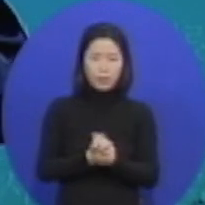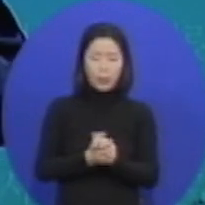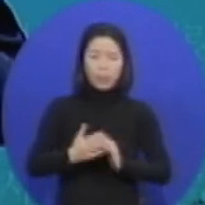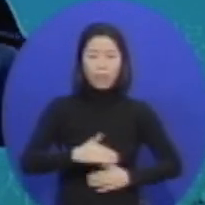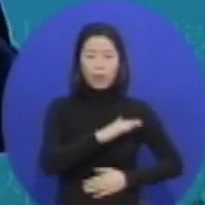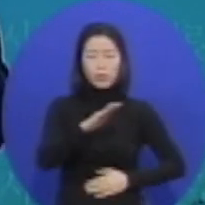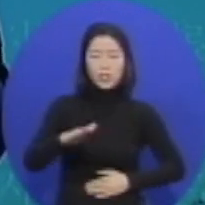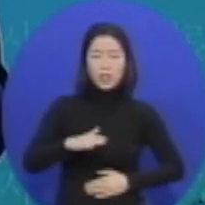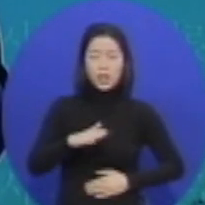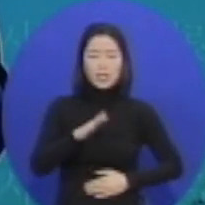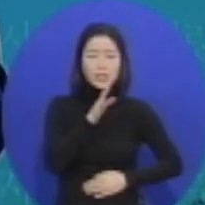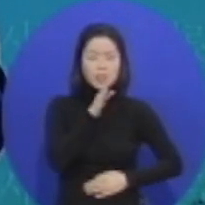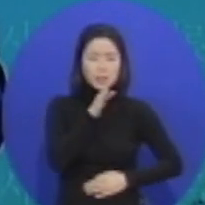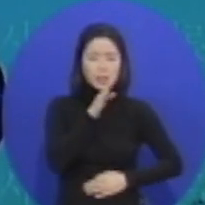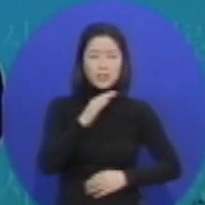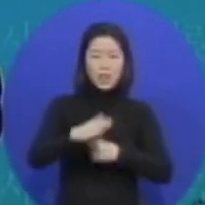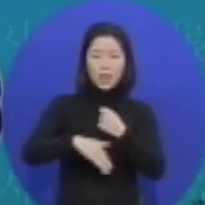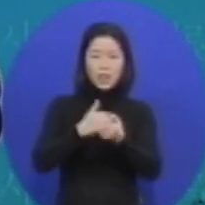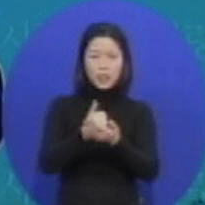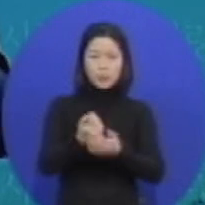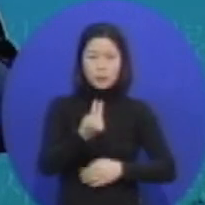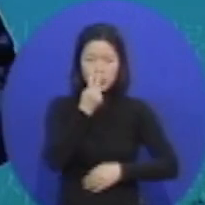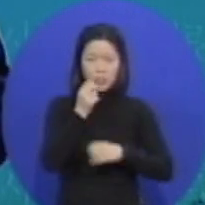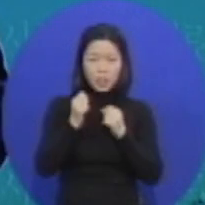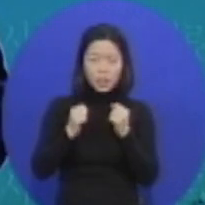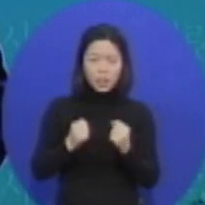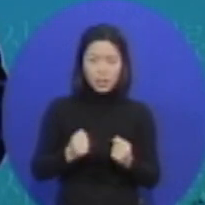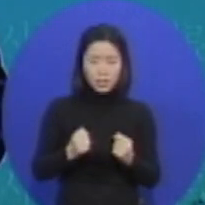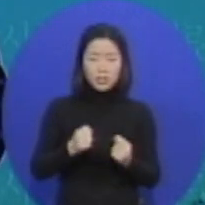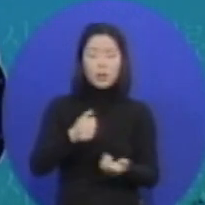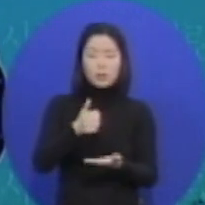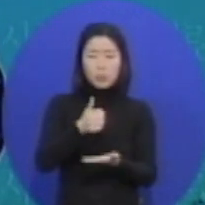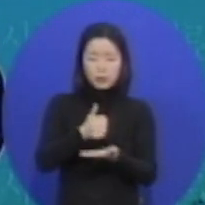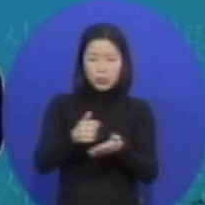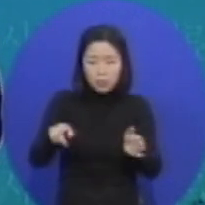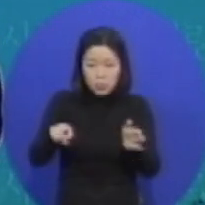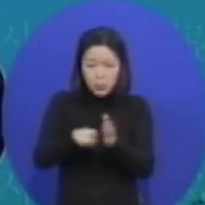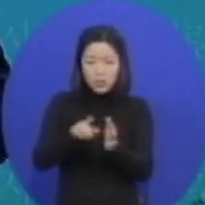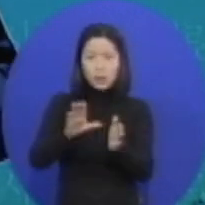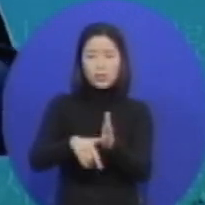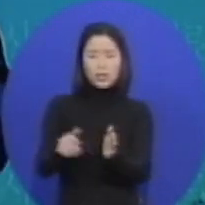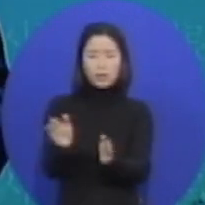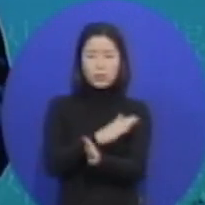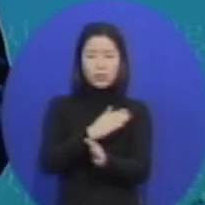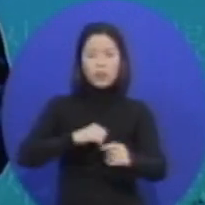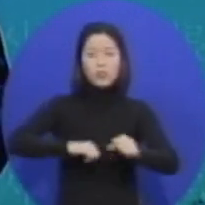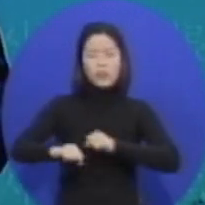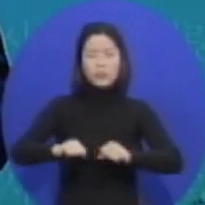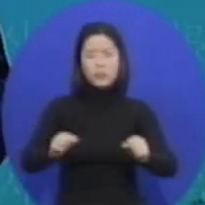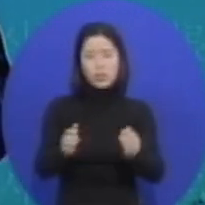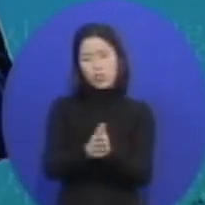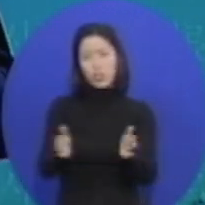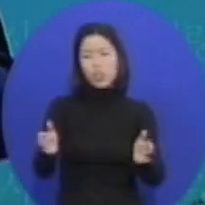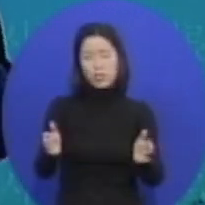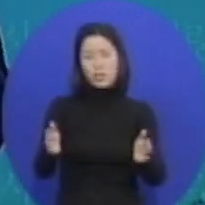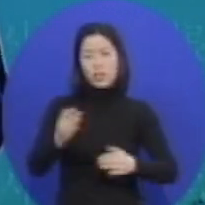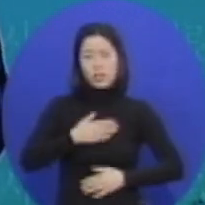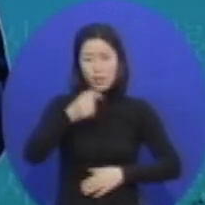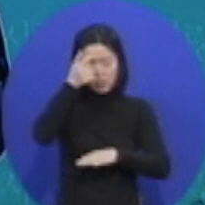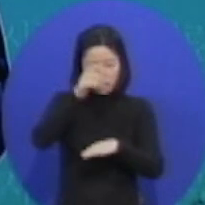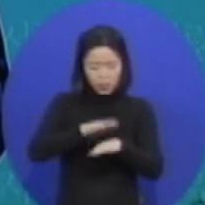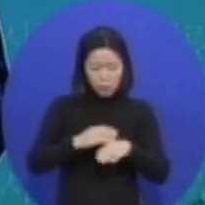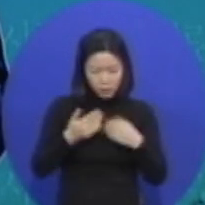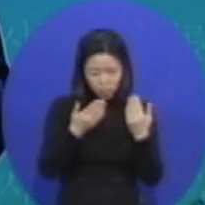진짜 하나님을 살아계신 하나님으로 믿게 될 때부터 역사가 일어 나요 내가 하나님께 예배 드리는 거 내가 하나님께